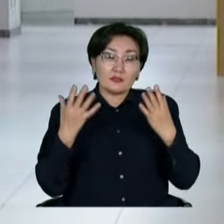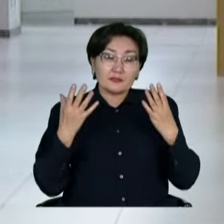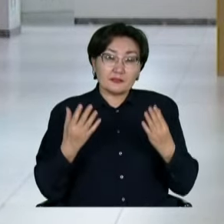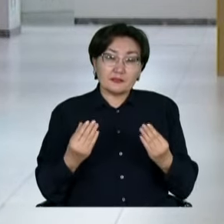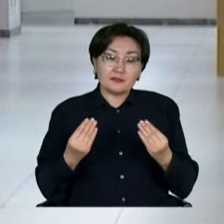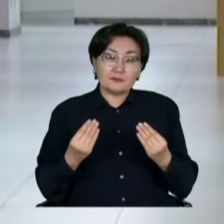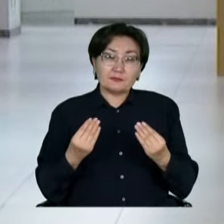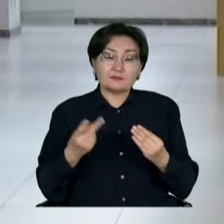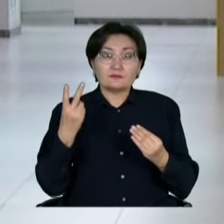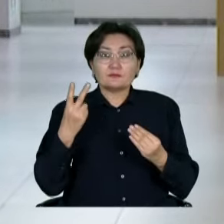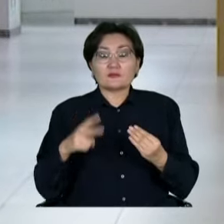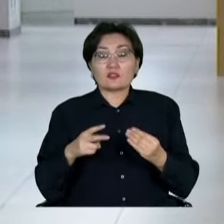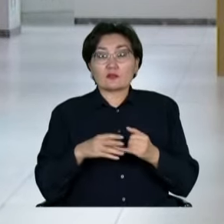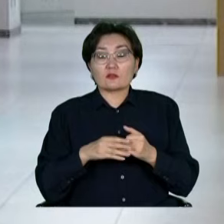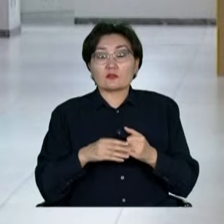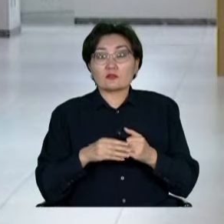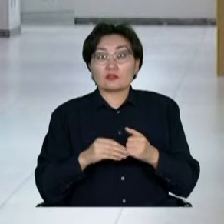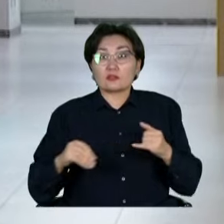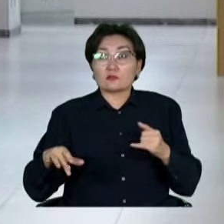бір 20-сын өздері